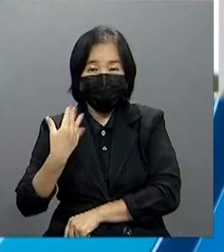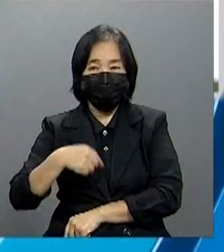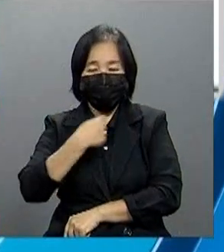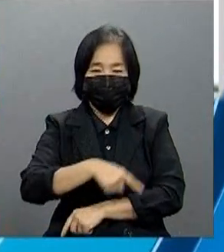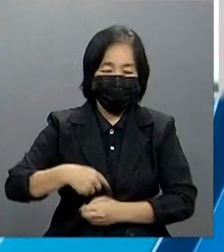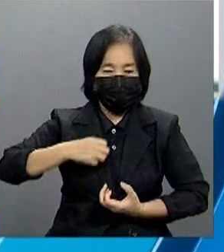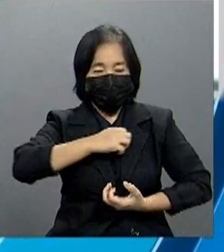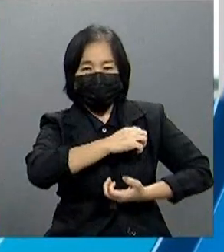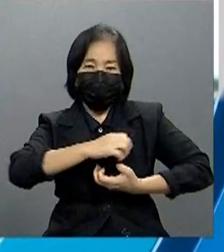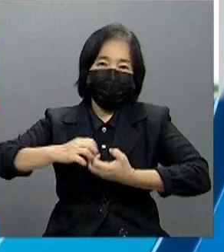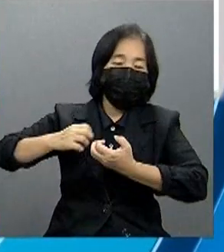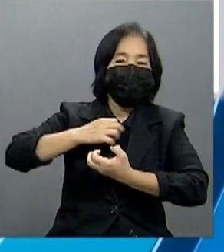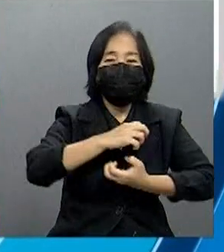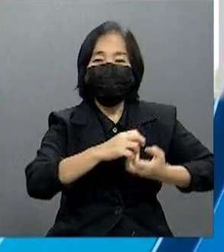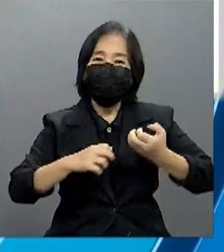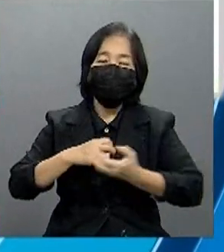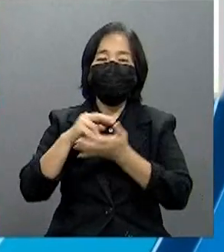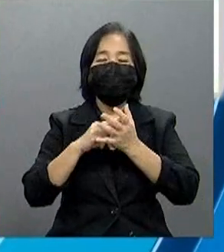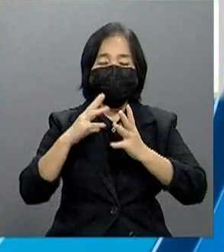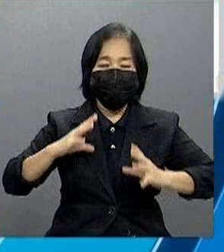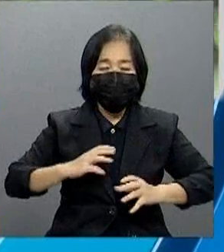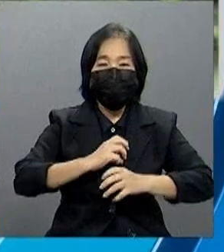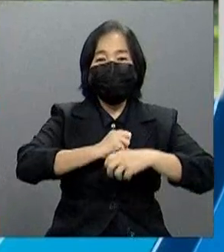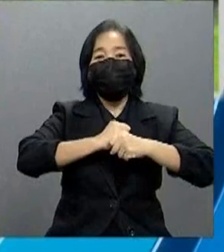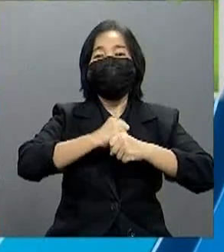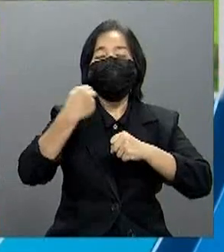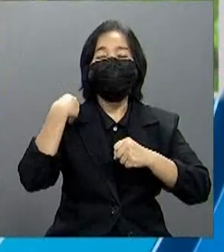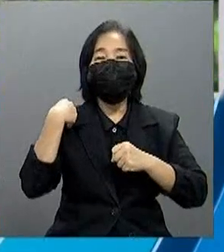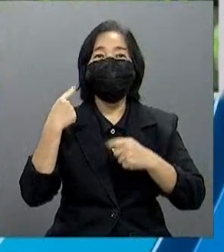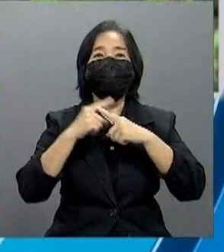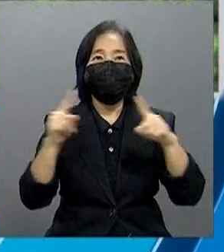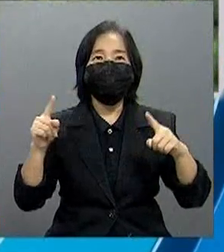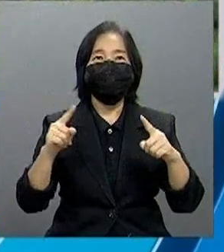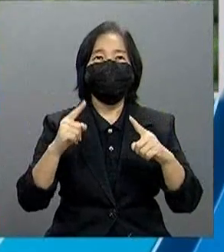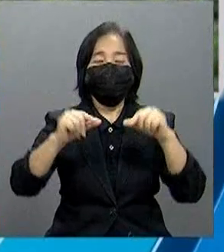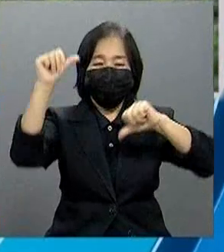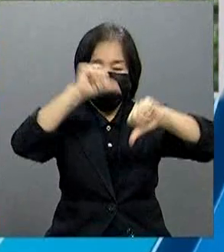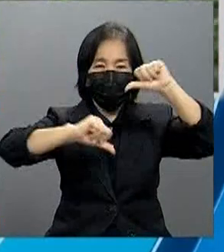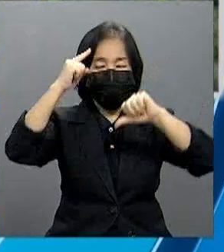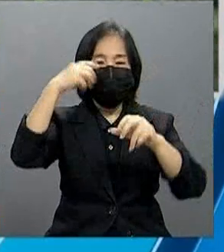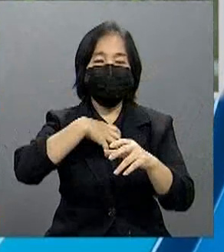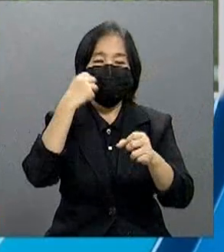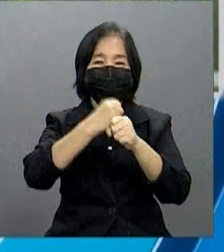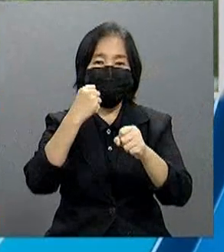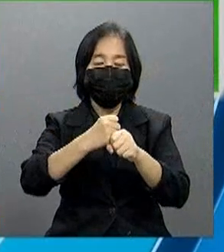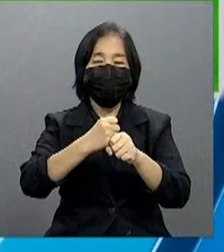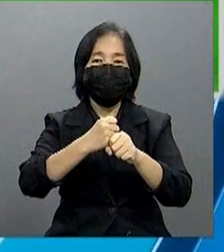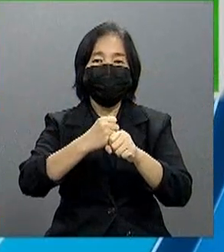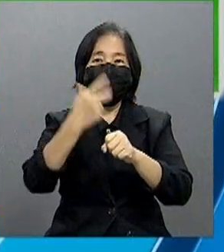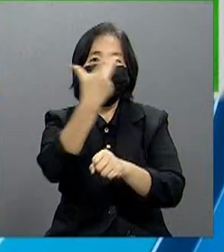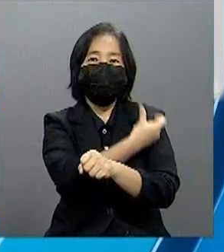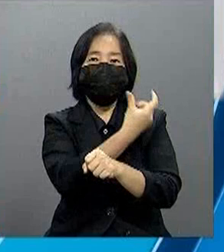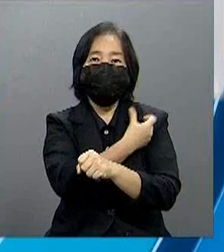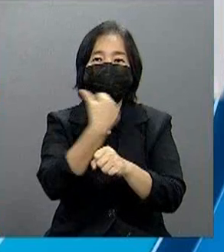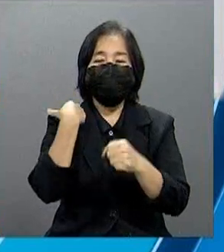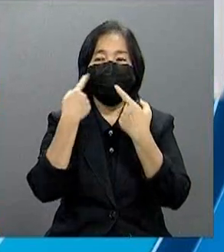นะครับอันนี้คือกลไกปกติของร่างกายทีนี้นักวิทยาศาสตร์เขาก็คิดจะทำวัคซีนขึ้นมาดังนั้นกลไกที่ออกมาต่